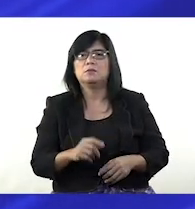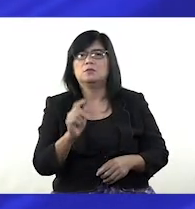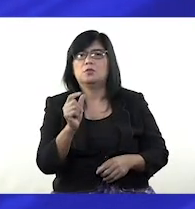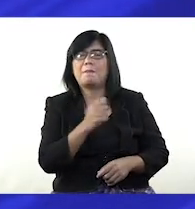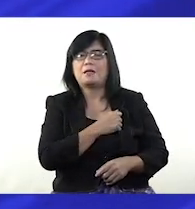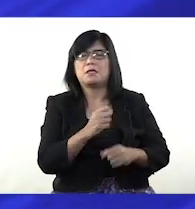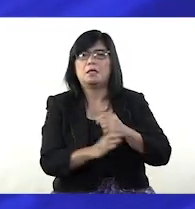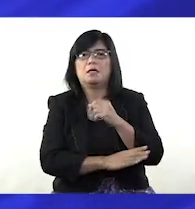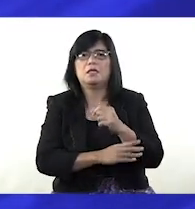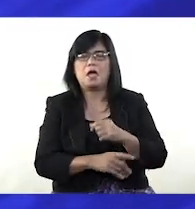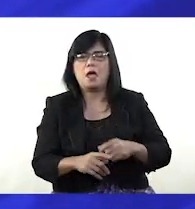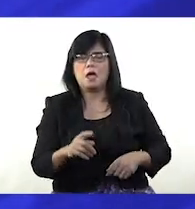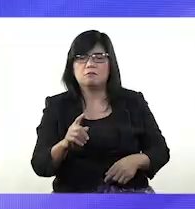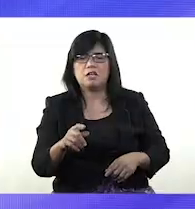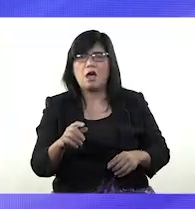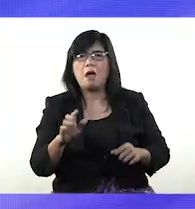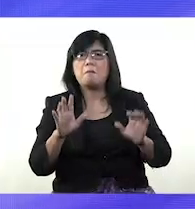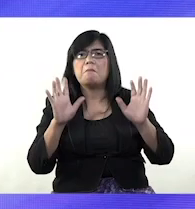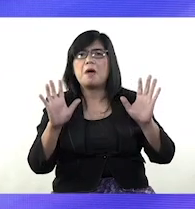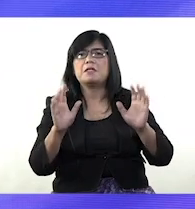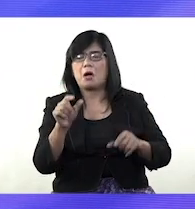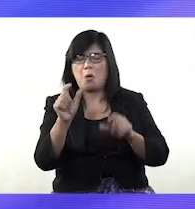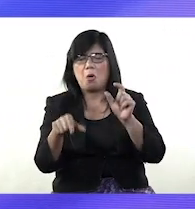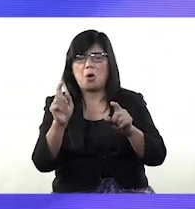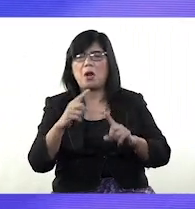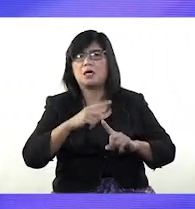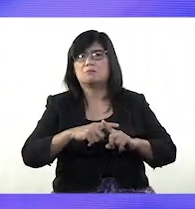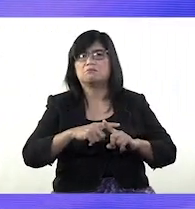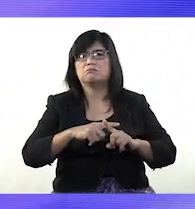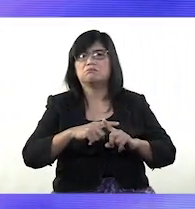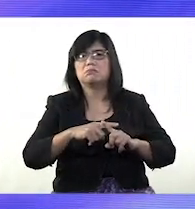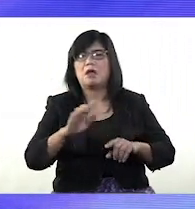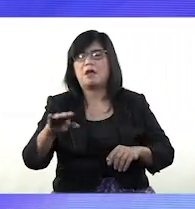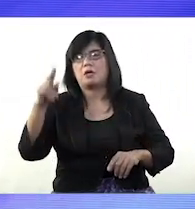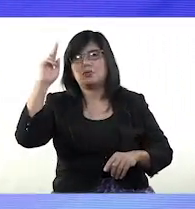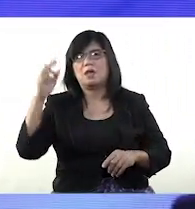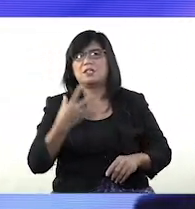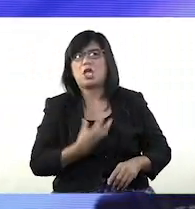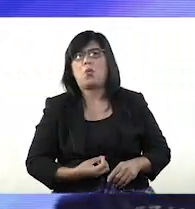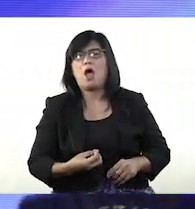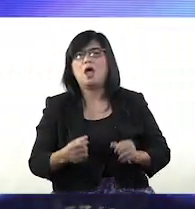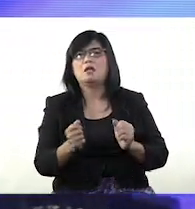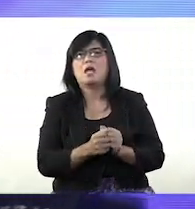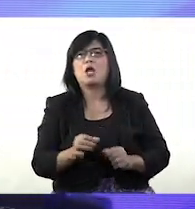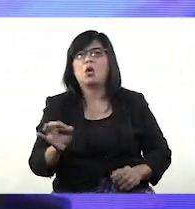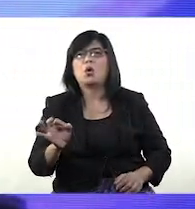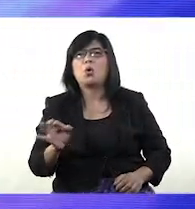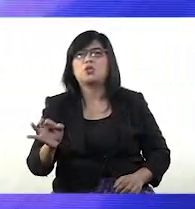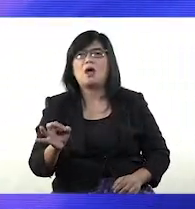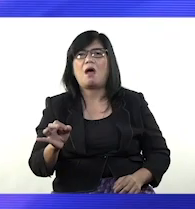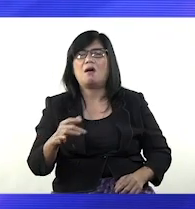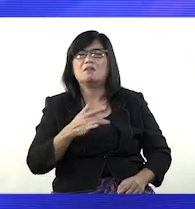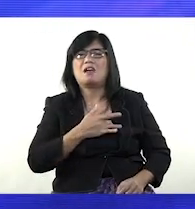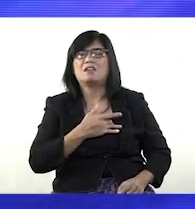Hai singa banyak anak tuhan kecewa dengan kotanya Wah kita orang Kristen disingkirkan pendeta Hai sakit hati sama negerinya